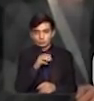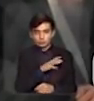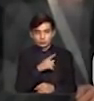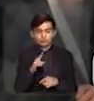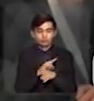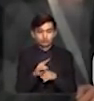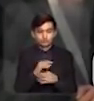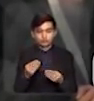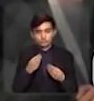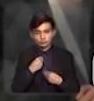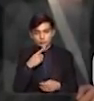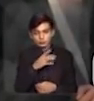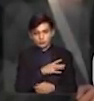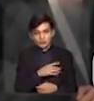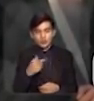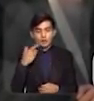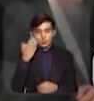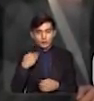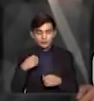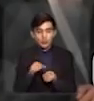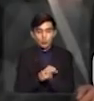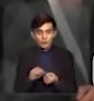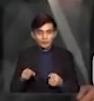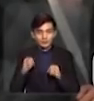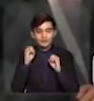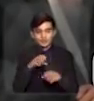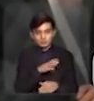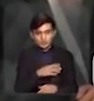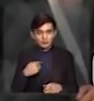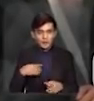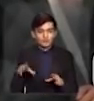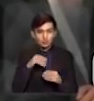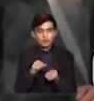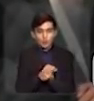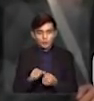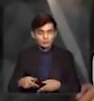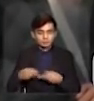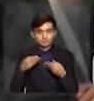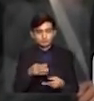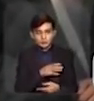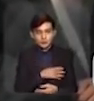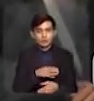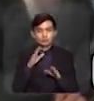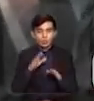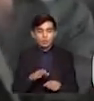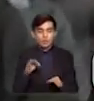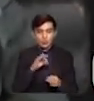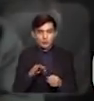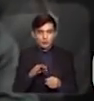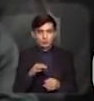келді. Біз арын тапсырар кезде, документ тапсырар кезде. Біз бәрі документ тапады. Бізде айтты, только немене ғана